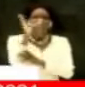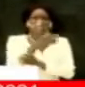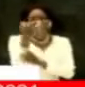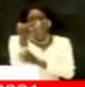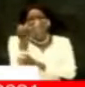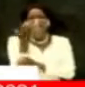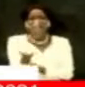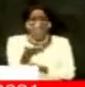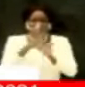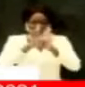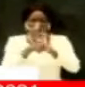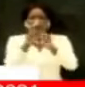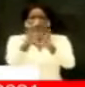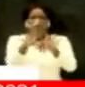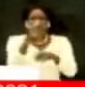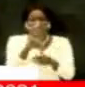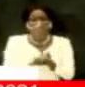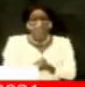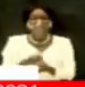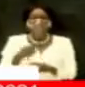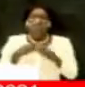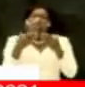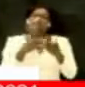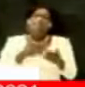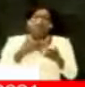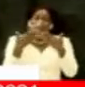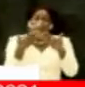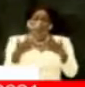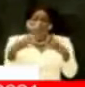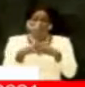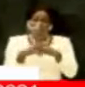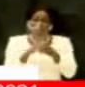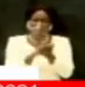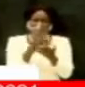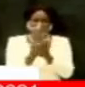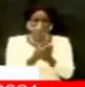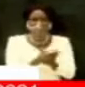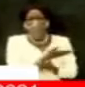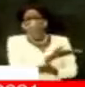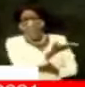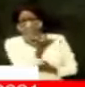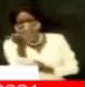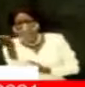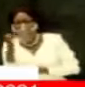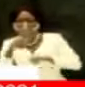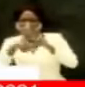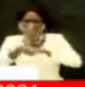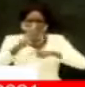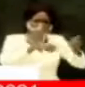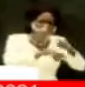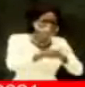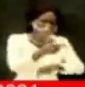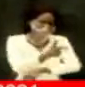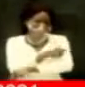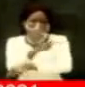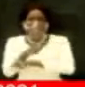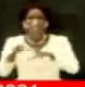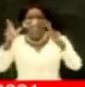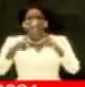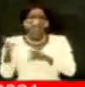wa COVID-19 ndeti amike kwa basi chifukwa kose kumene kwapitidwa katemera ameneyu kukoneka kuti